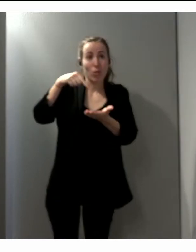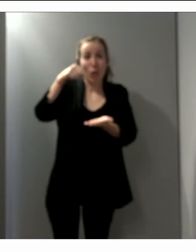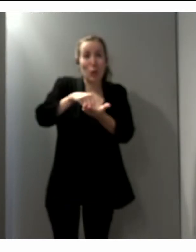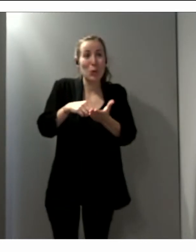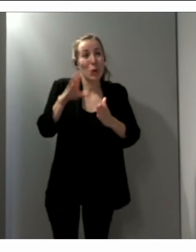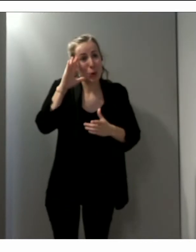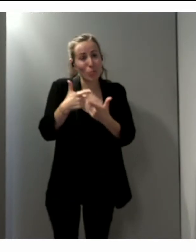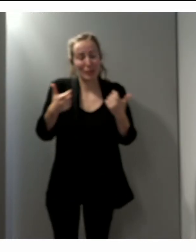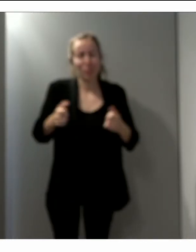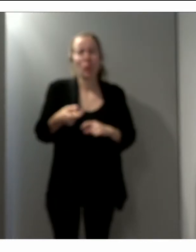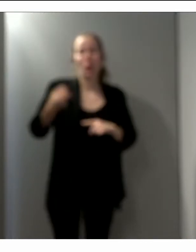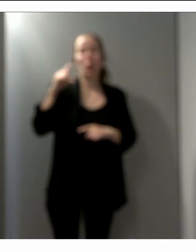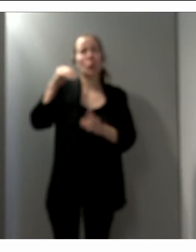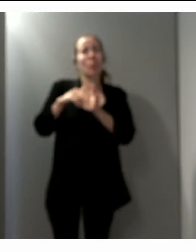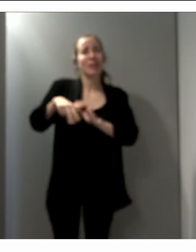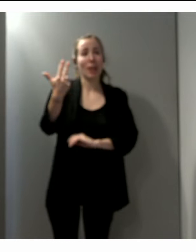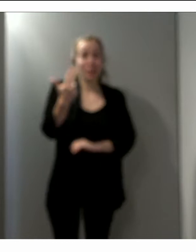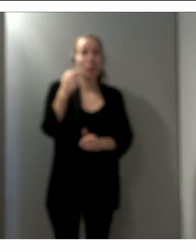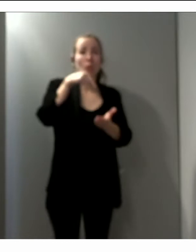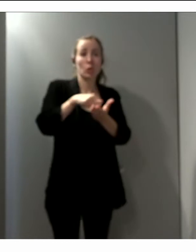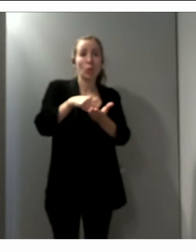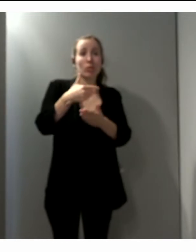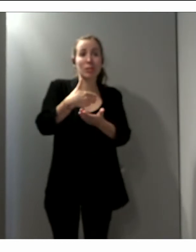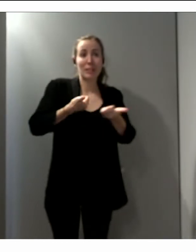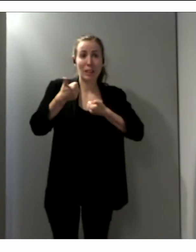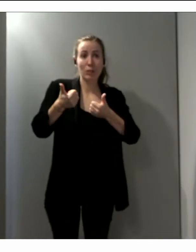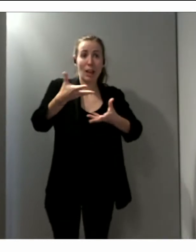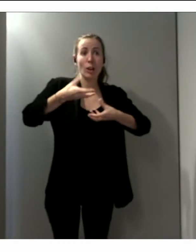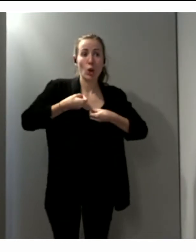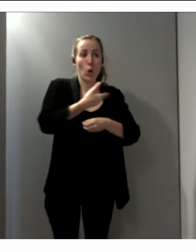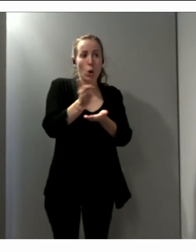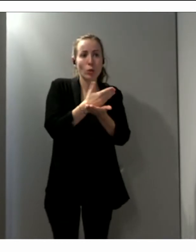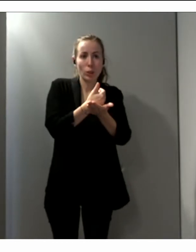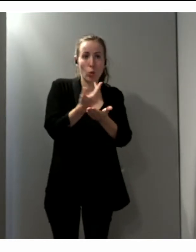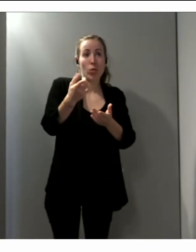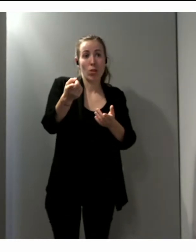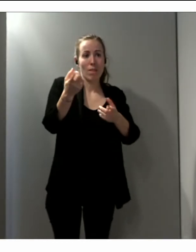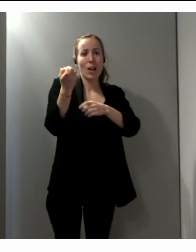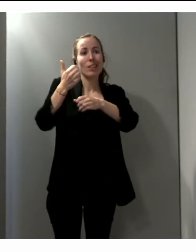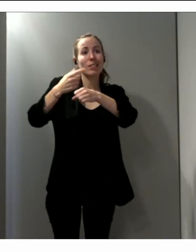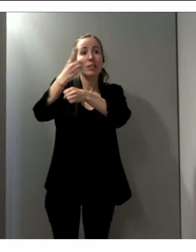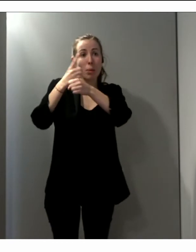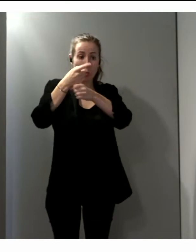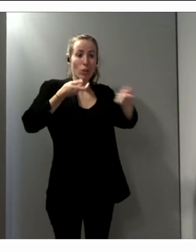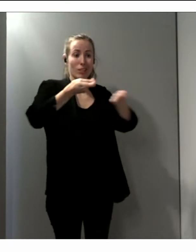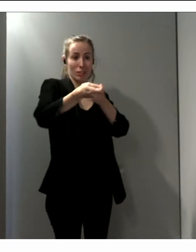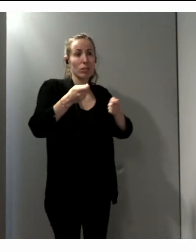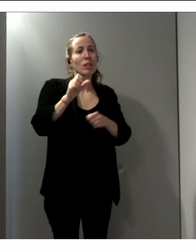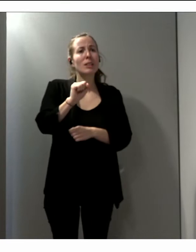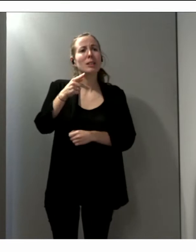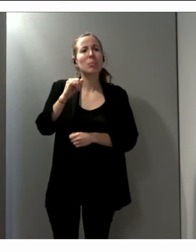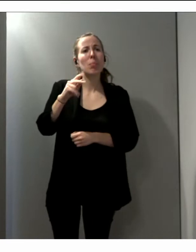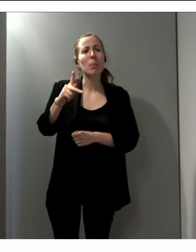existent les services intégrés d'accueil et d'orientation, qui sont des plateformes gérées par des associations à l'échelon départemental qui doivent être l'interlocuteur des